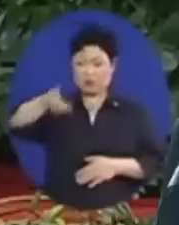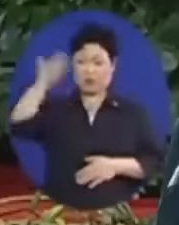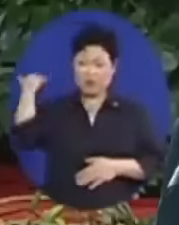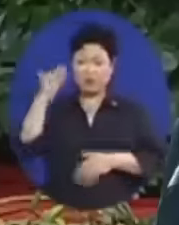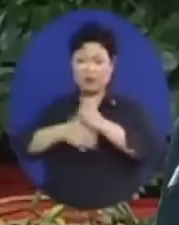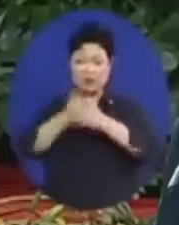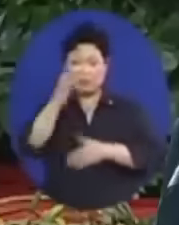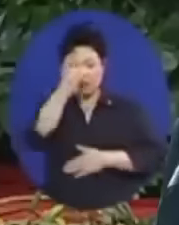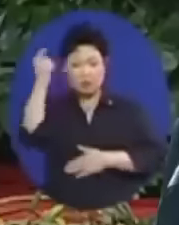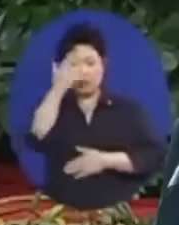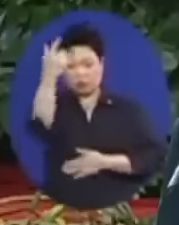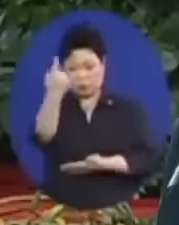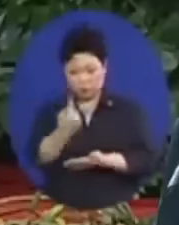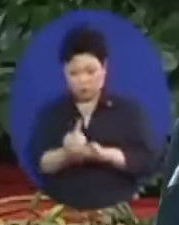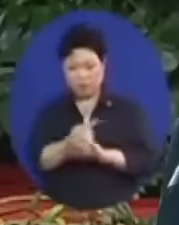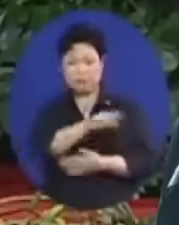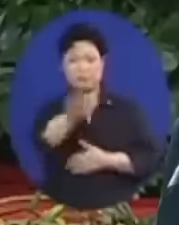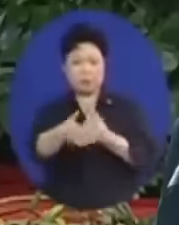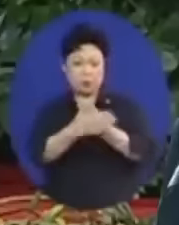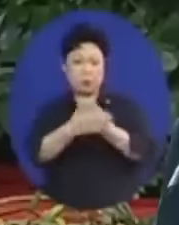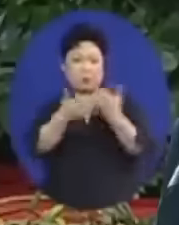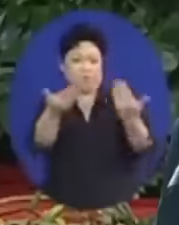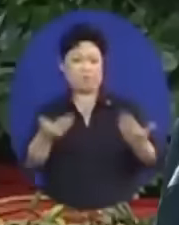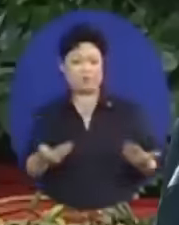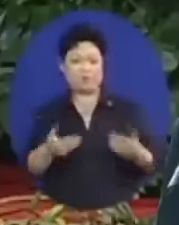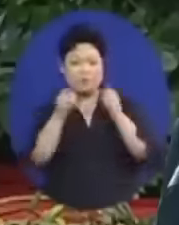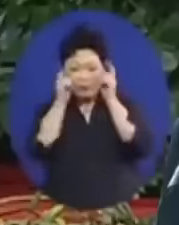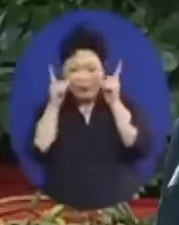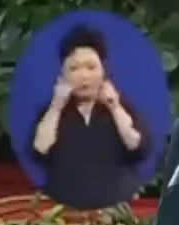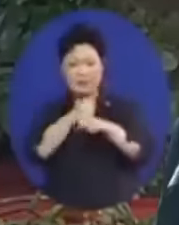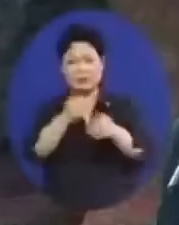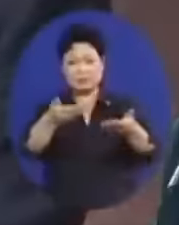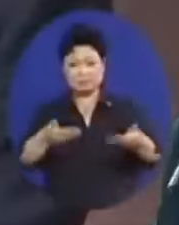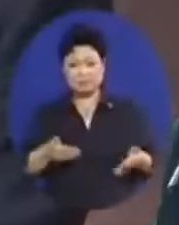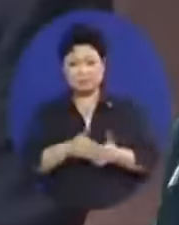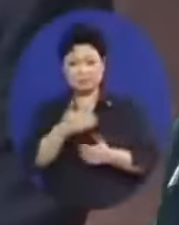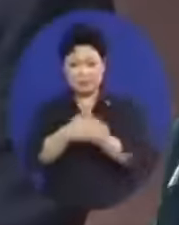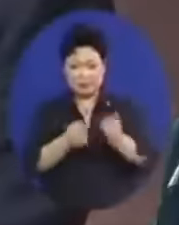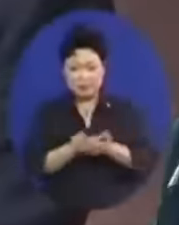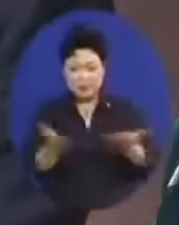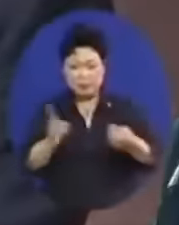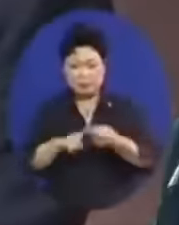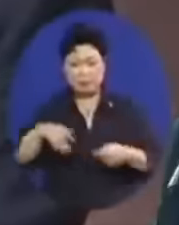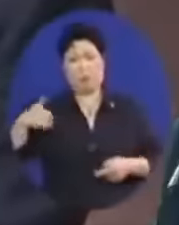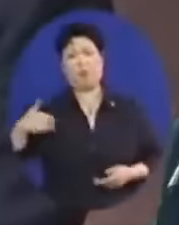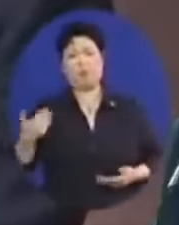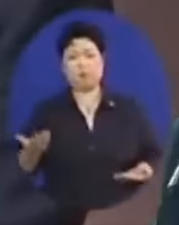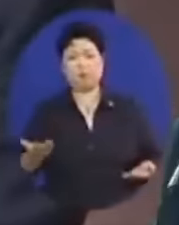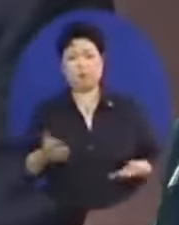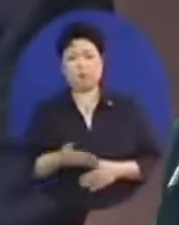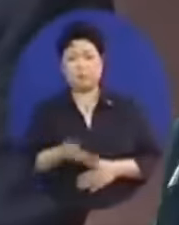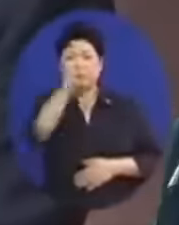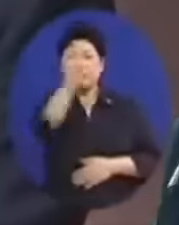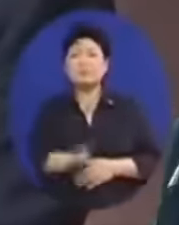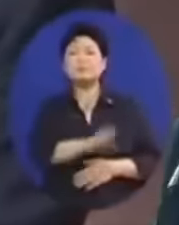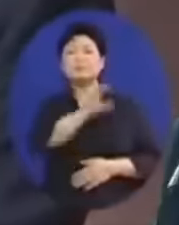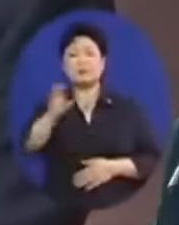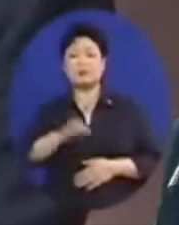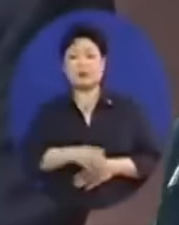하나님의 성령이 와서 우리를 도와주시고 깨닫게 해주시고 은혜를 베푸는 것을 몰랐습니다. 근데